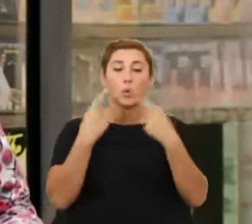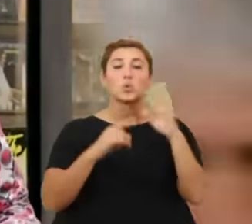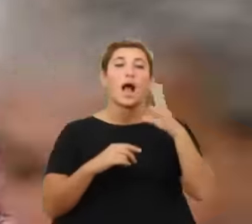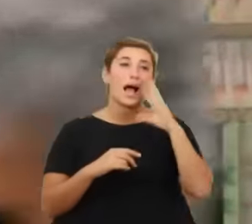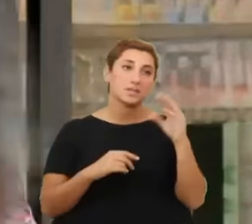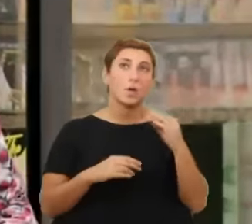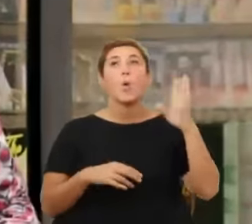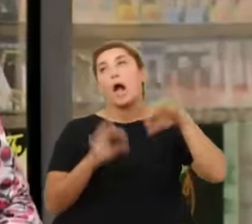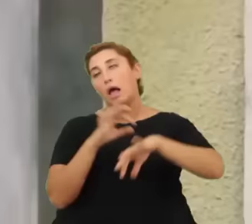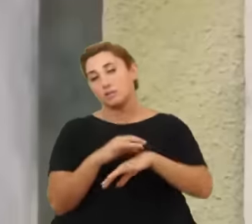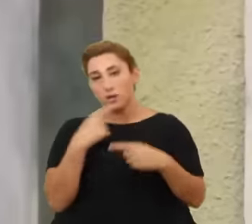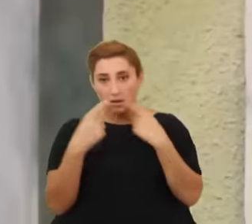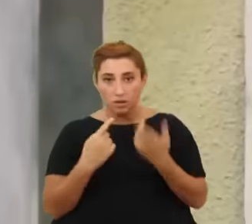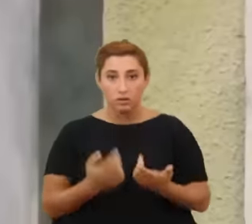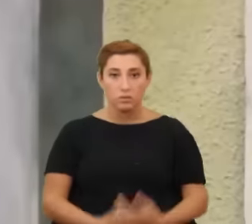yok pastanedeydi.